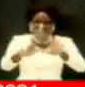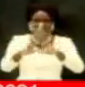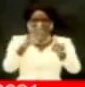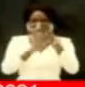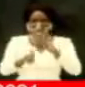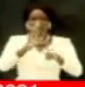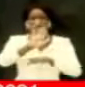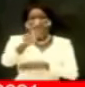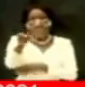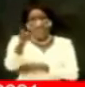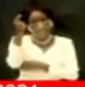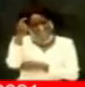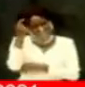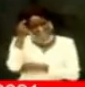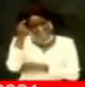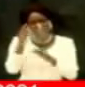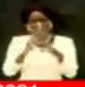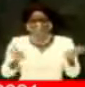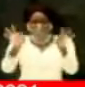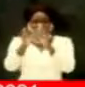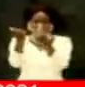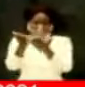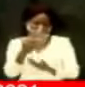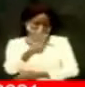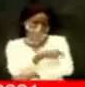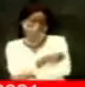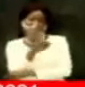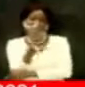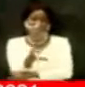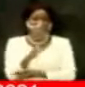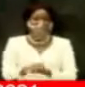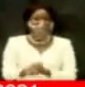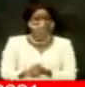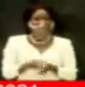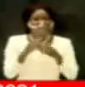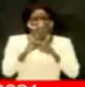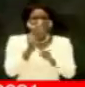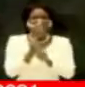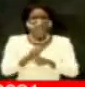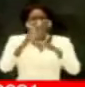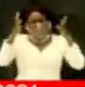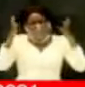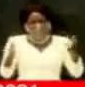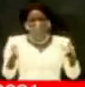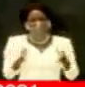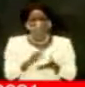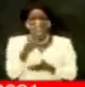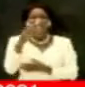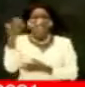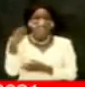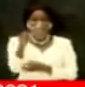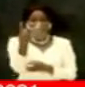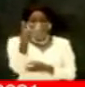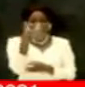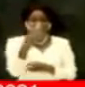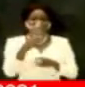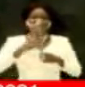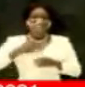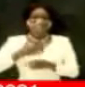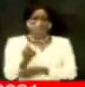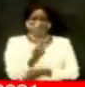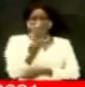kwadziwisa a Malawi kuti akatenge katemera ameneyi komano udindo waukulu umene ndanena kale poyamba paja uli ndi